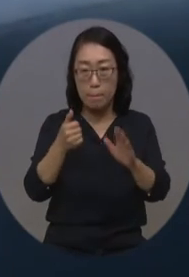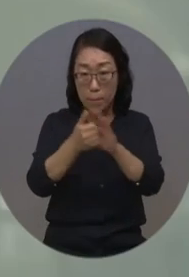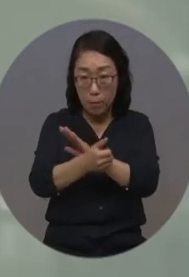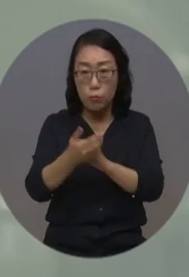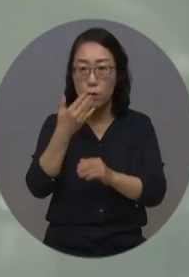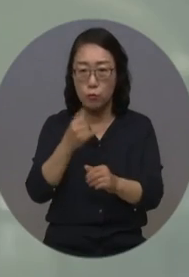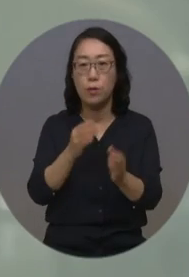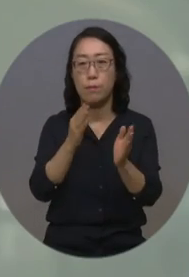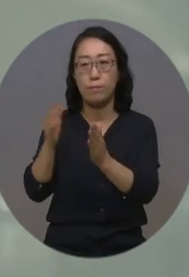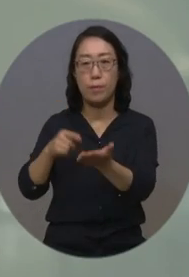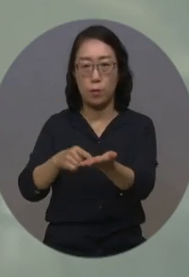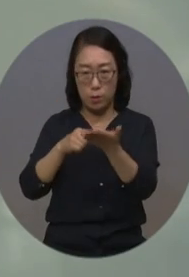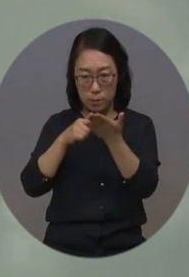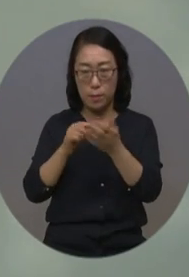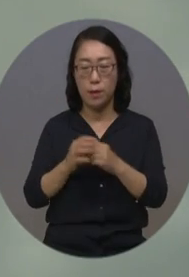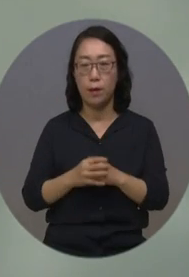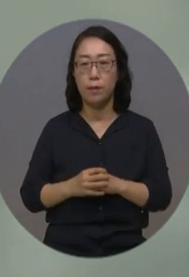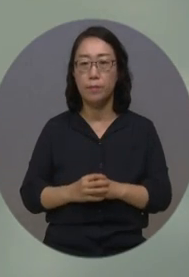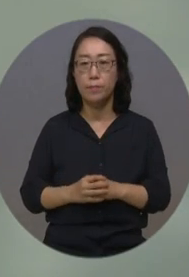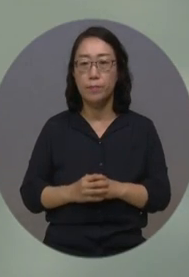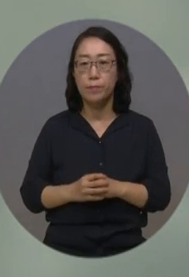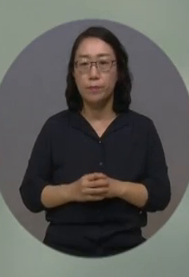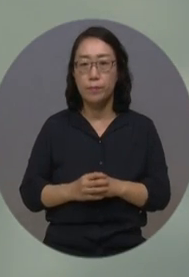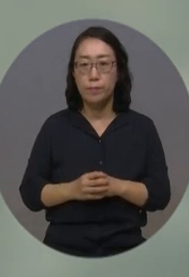담았습니다 솔직히 빈유 에서 정도입니다